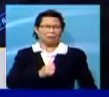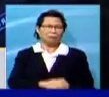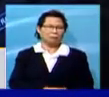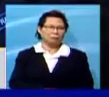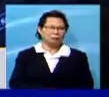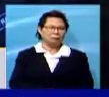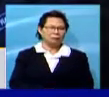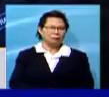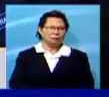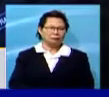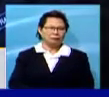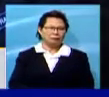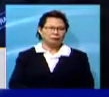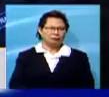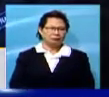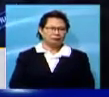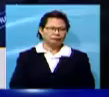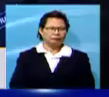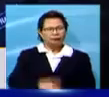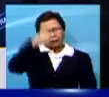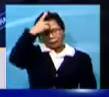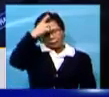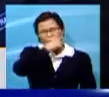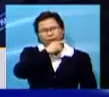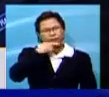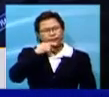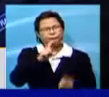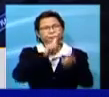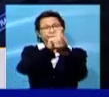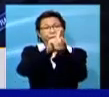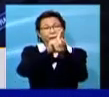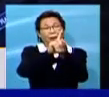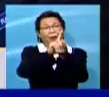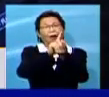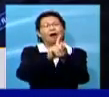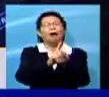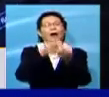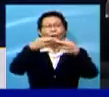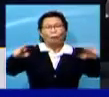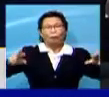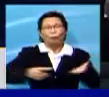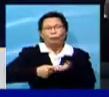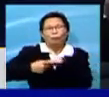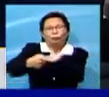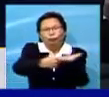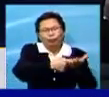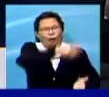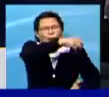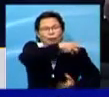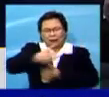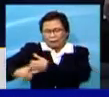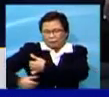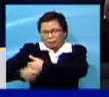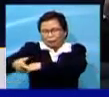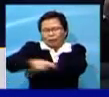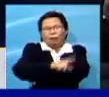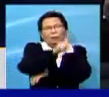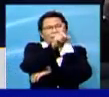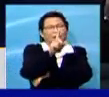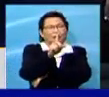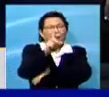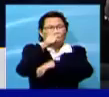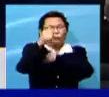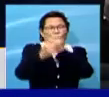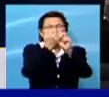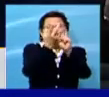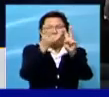The Bluefin Sona. Dato' Sri Syamuddin ditemui selepas merasmikan rundingan Meja Bulat Panglima Tentera Laut